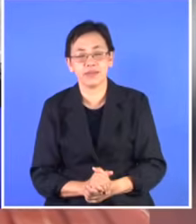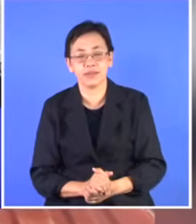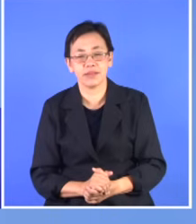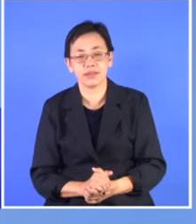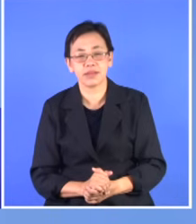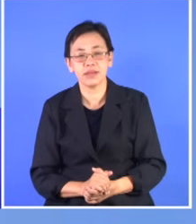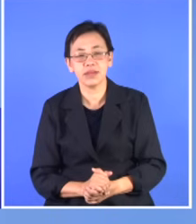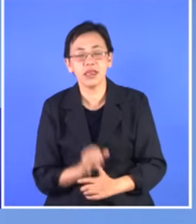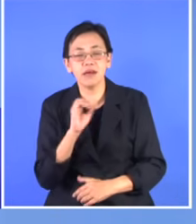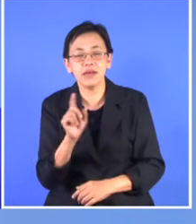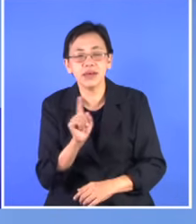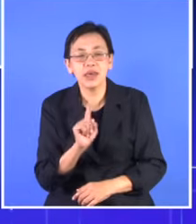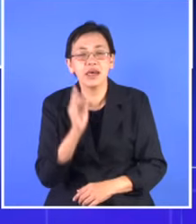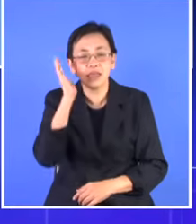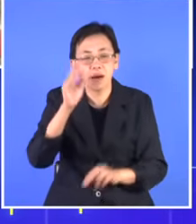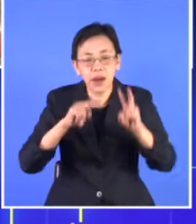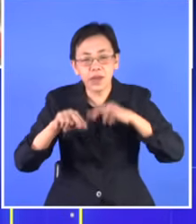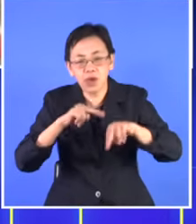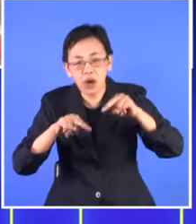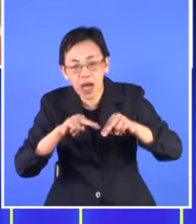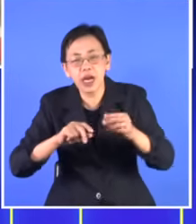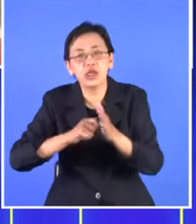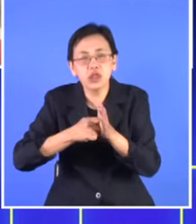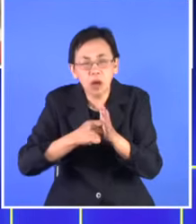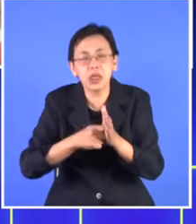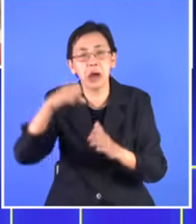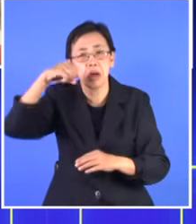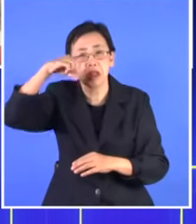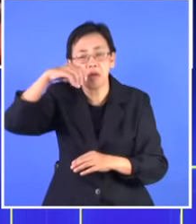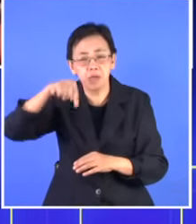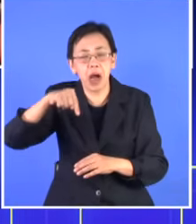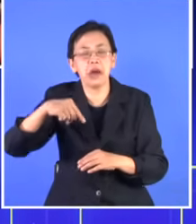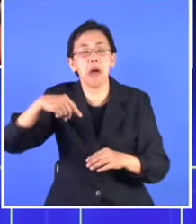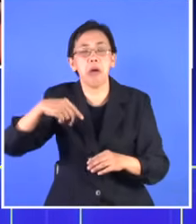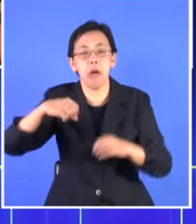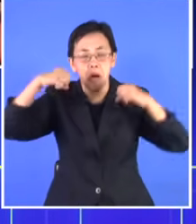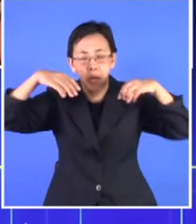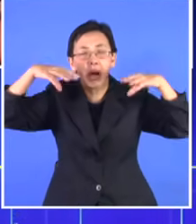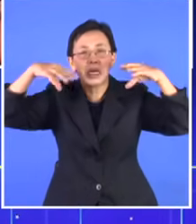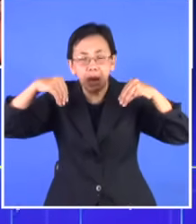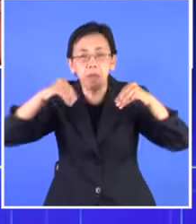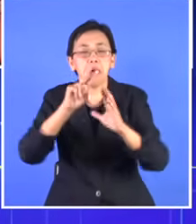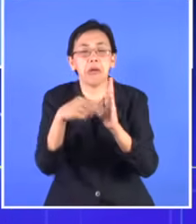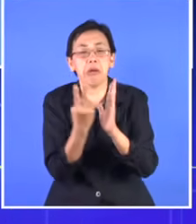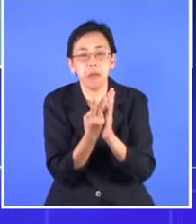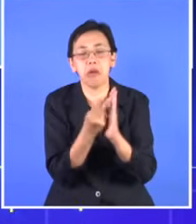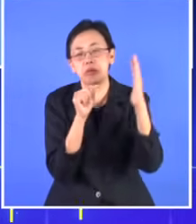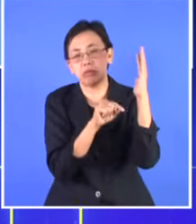ก็บอกว่าเดี๋ยวตต่อไปนี้ก็จะมาดูแลแล้วก็ซ่อมแซมกันต่อไปเพราะว่าเกิดไฟดับอ 2ช่วโมงอ่ะเออในจุดนี้